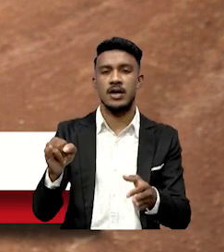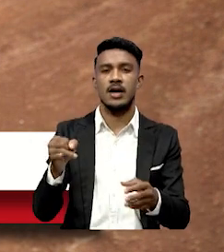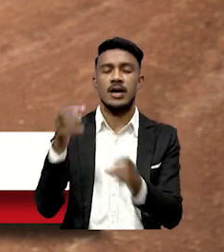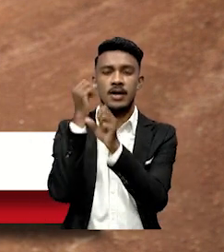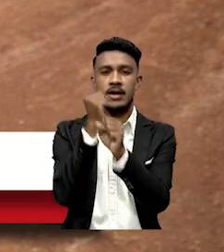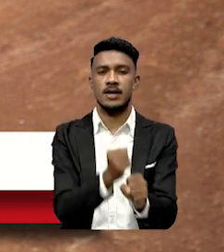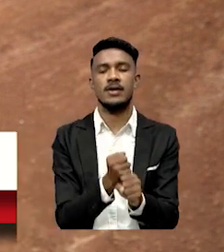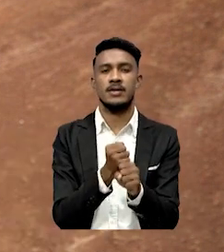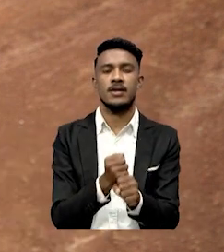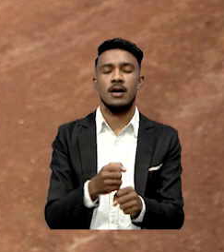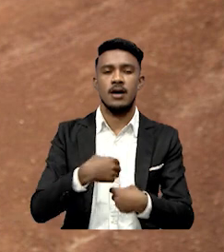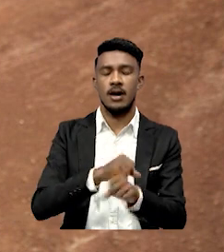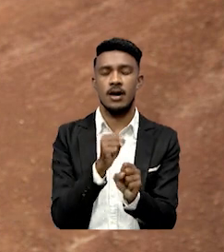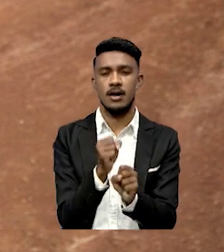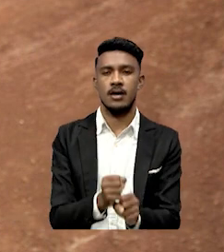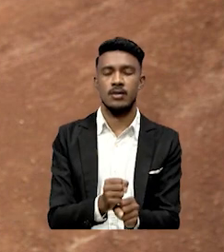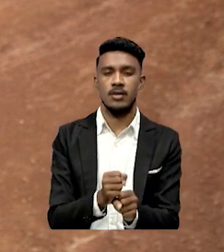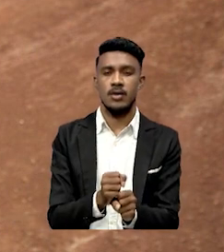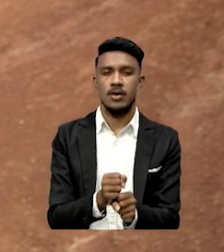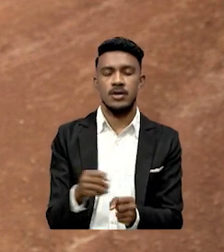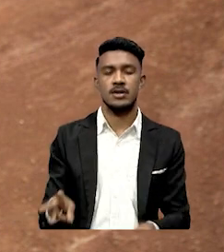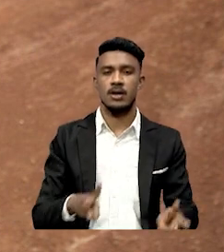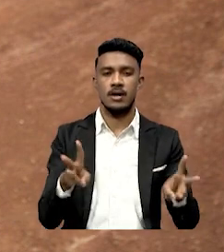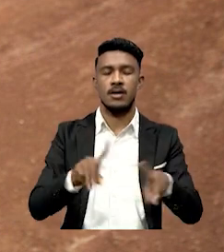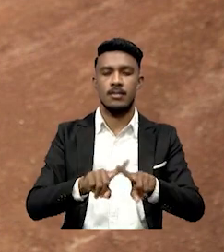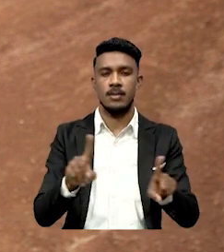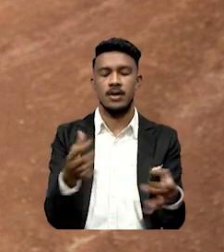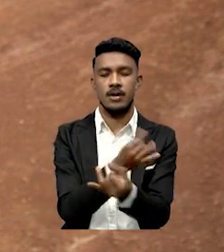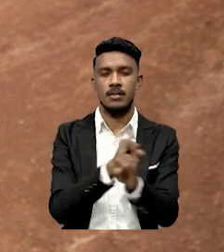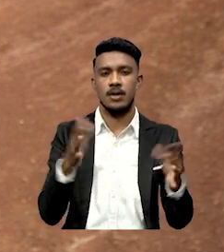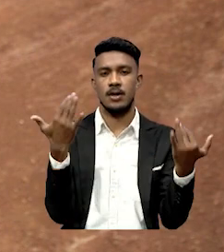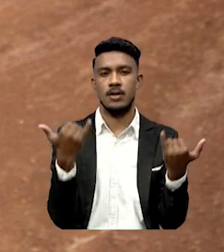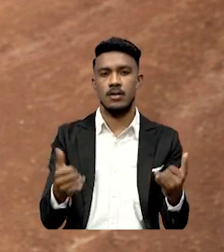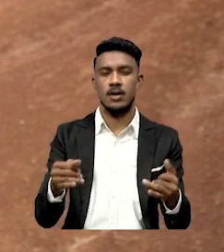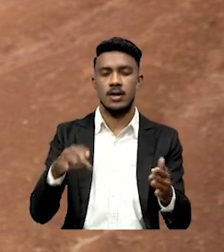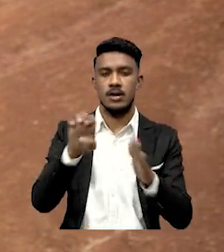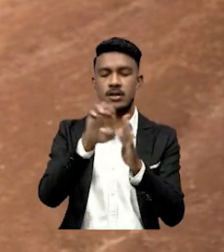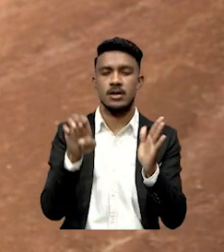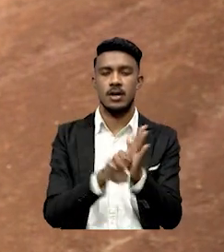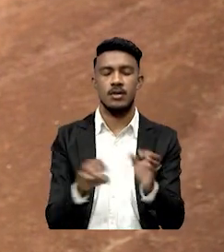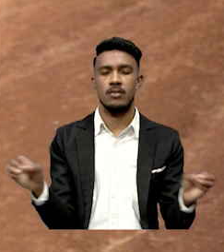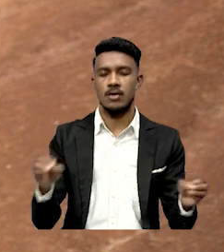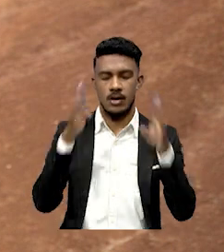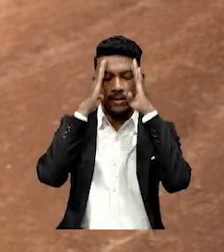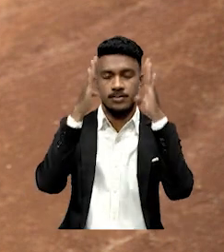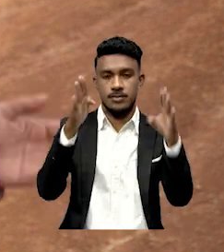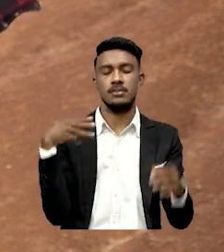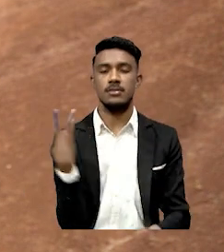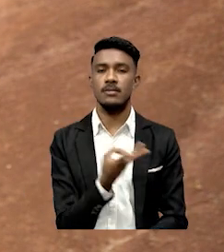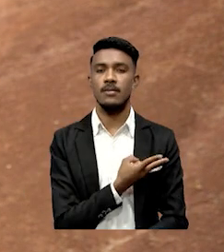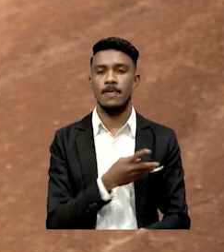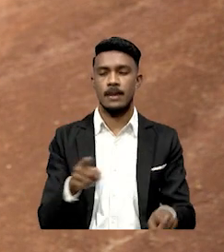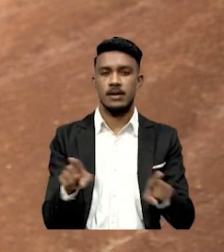Misalku orang ukur nanti ni kita beli dengan kata gistar misi tar mungkin tak matam bang. Liliu am fo bu kuliat ni. Ia ini su hanesan